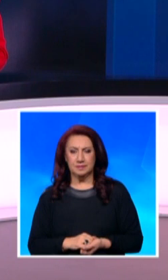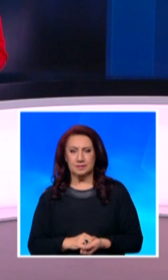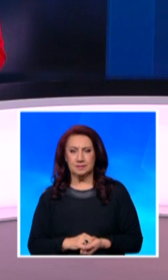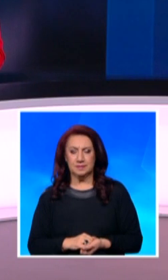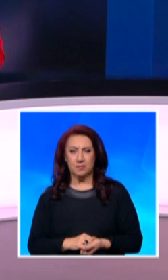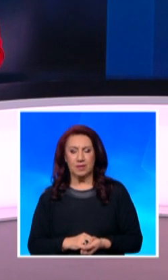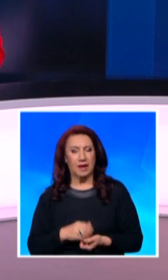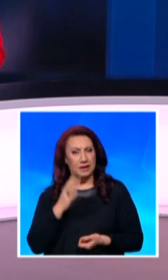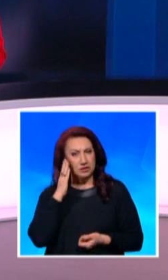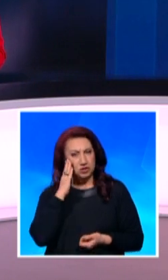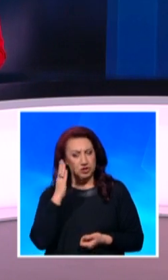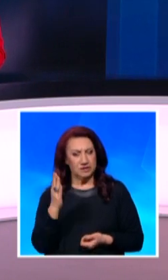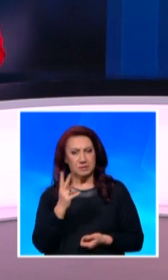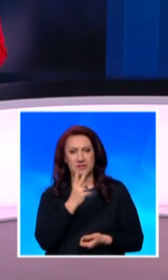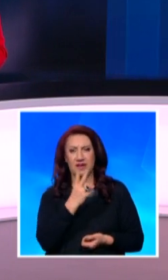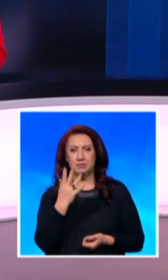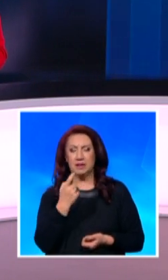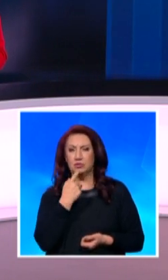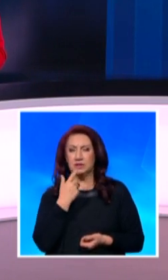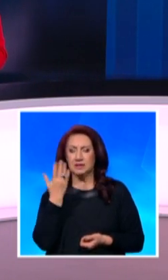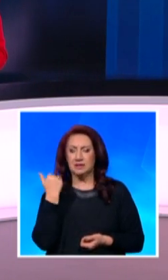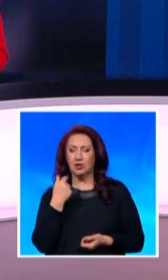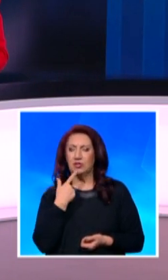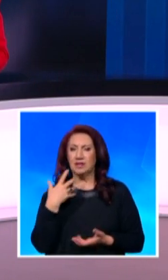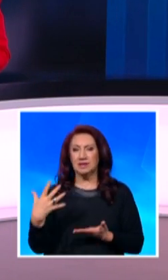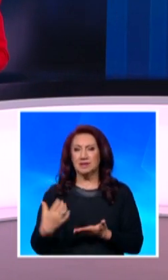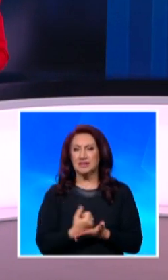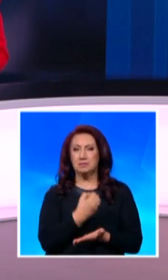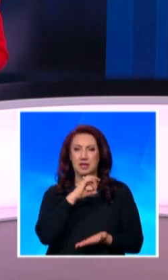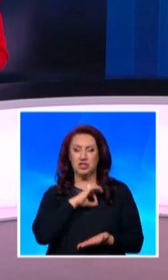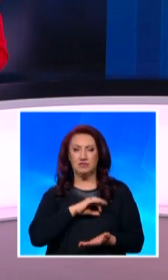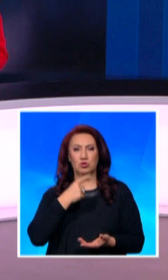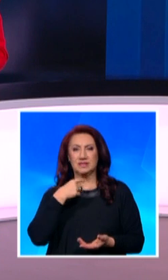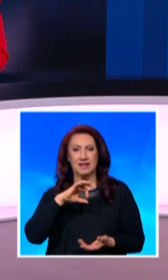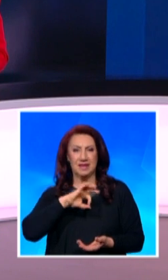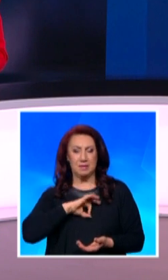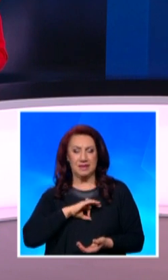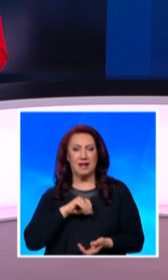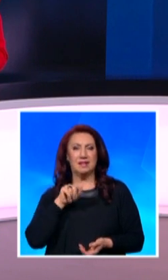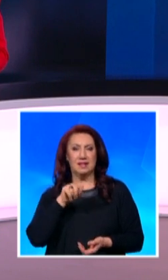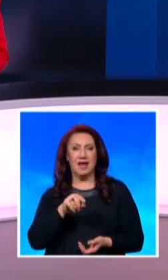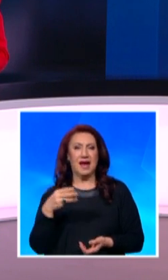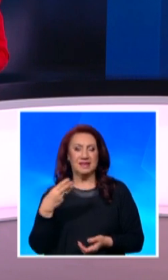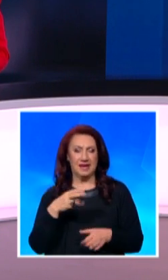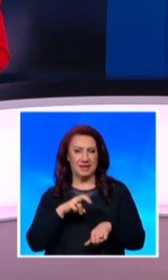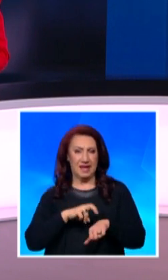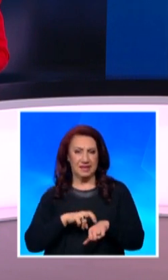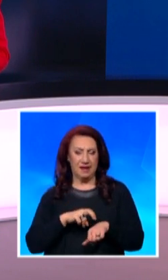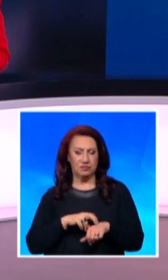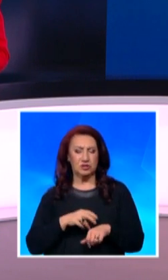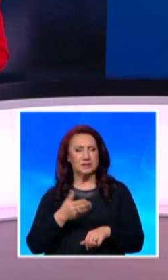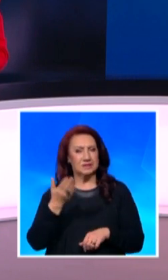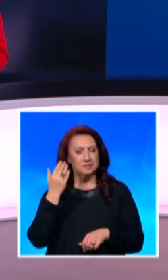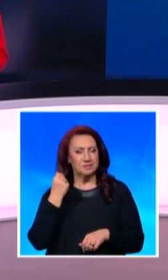Честваме 25 години от олимпийския триумф на Екатерина Дафовска. На 9 февруари 1998 година в Нагано